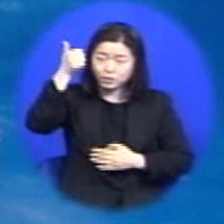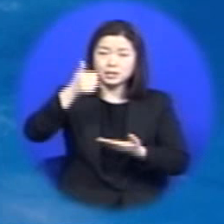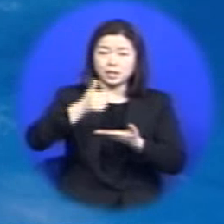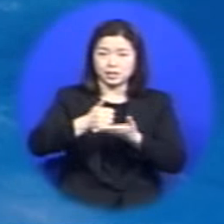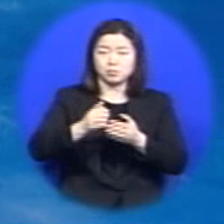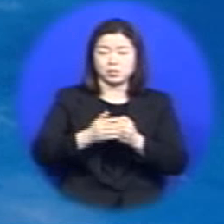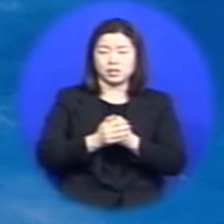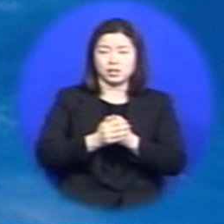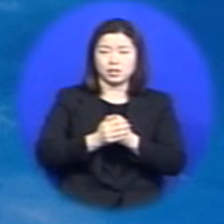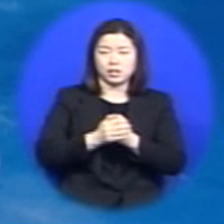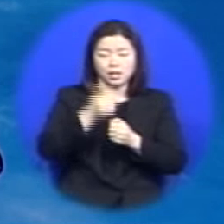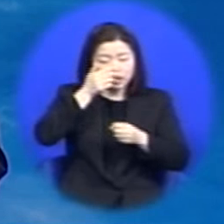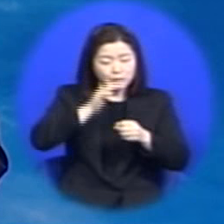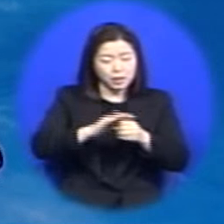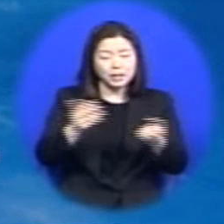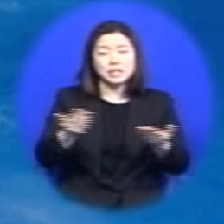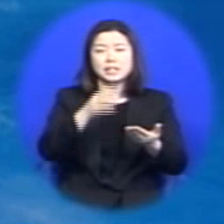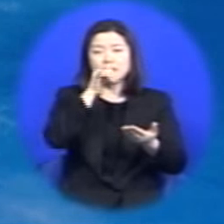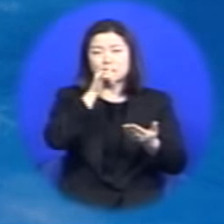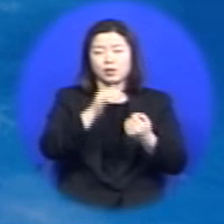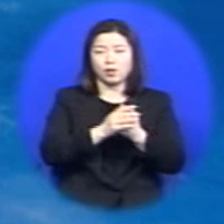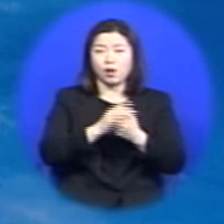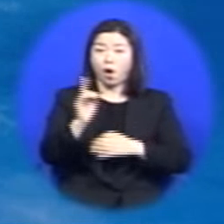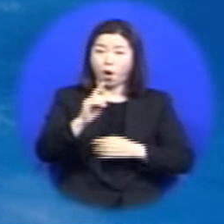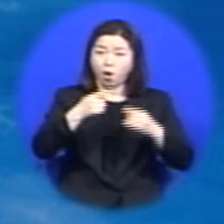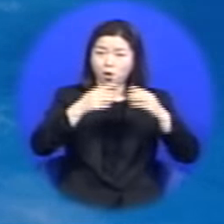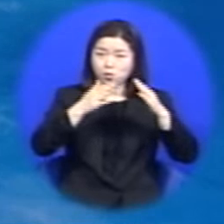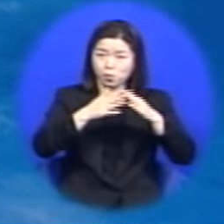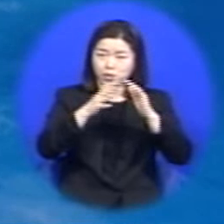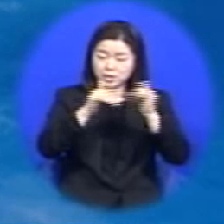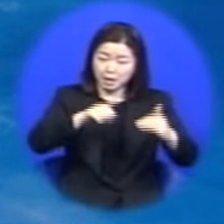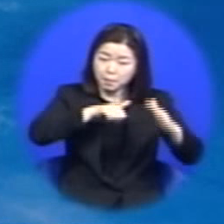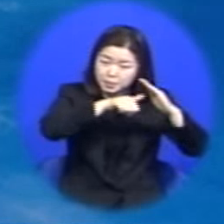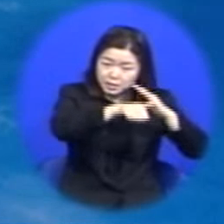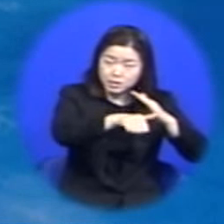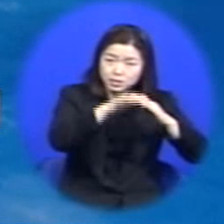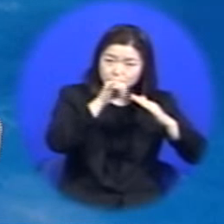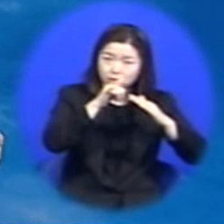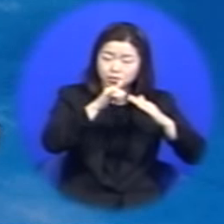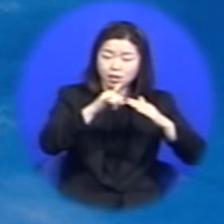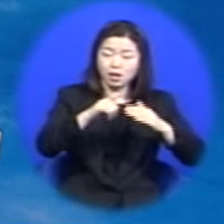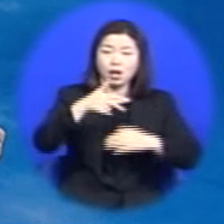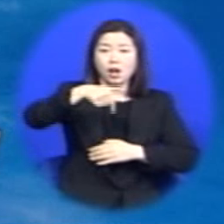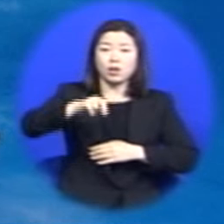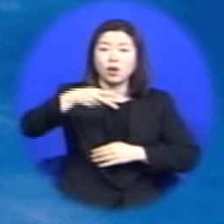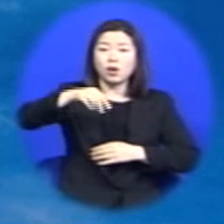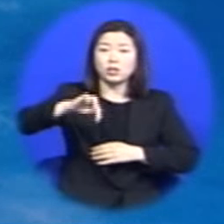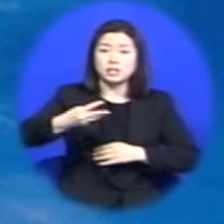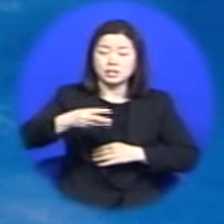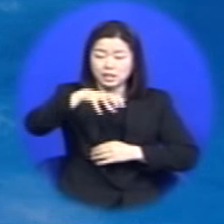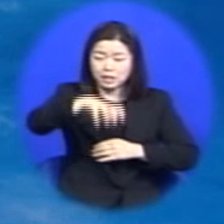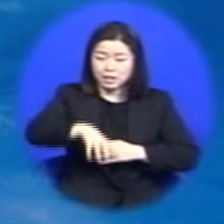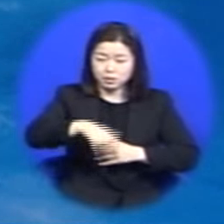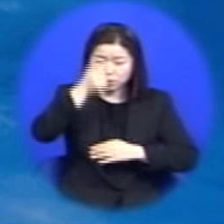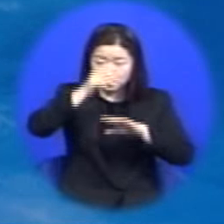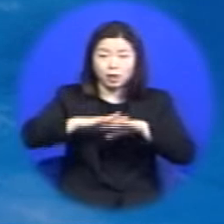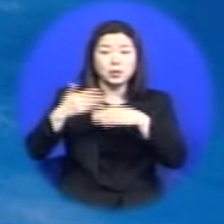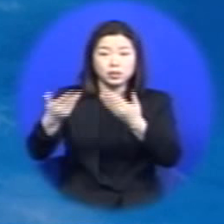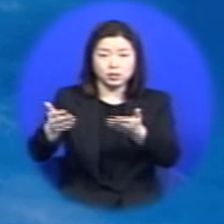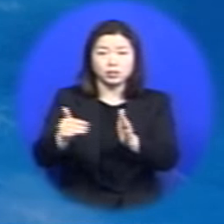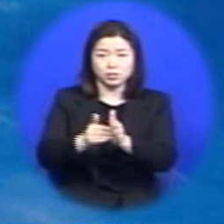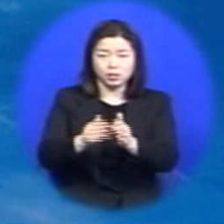기가 막힌 이야기를 하시더라고요. 어느 교우 집신방을 갔는데 거실에서 예배를 드렸습니다. 그